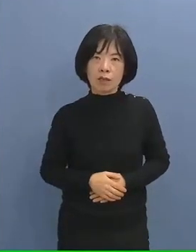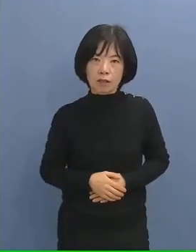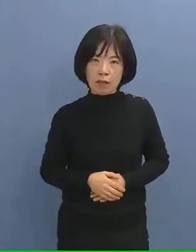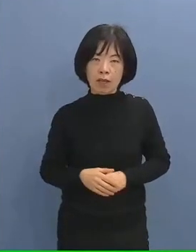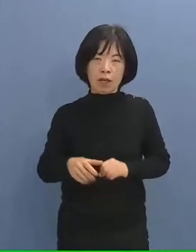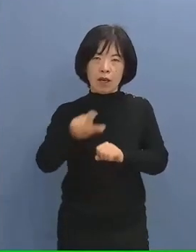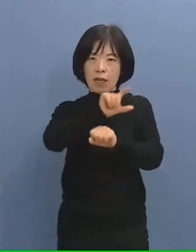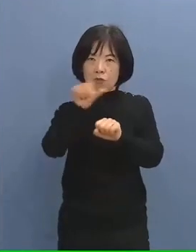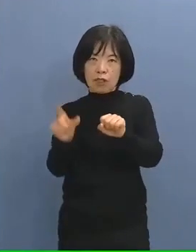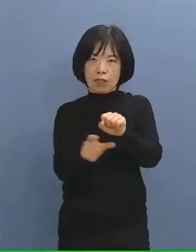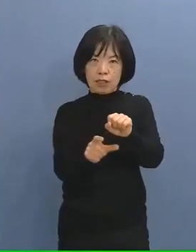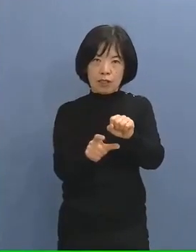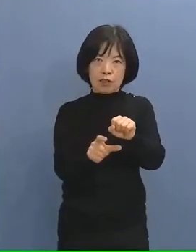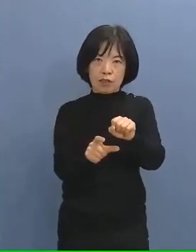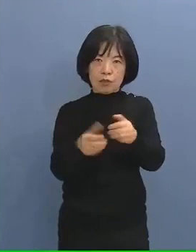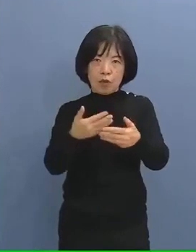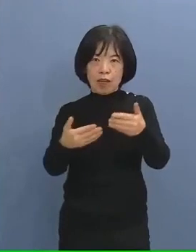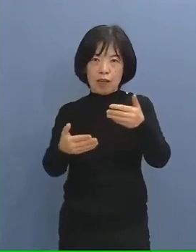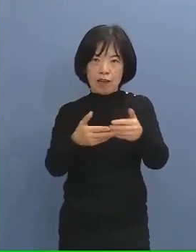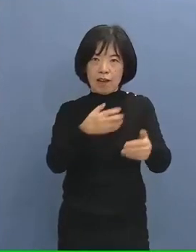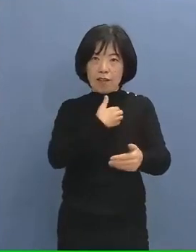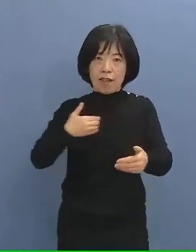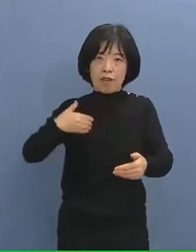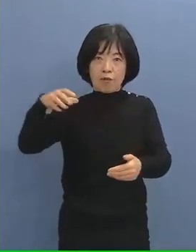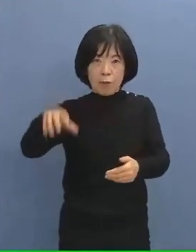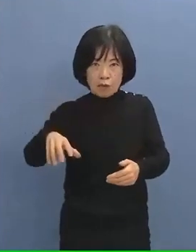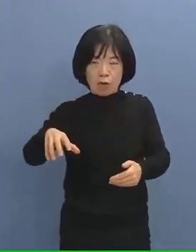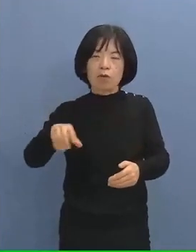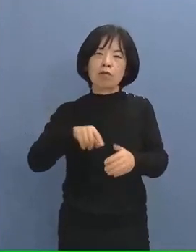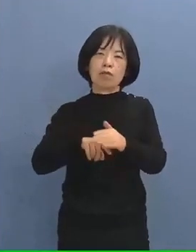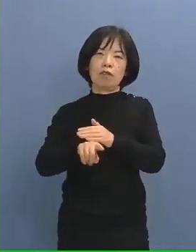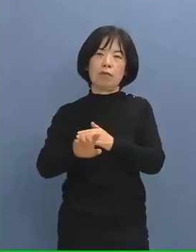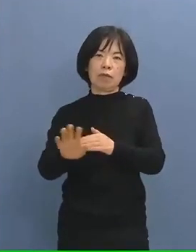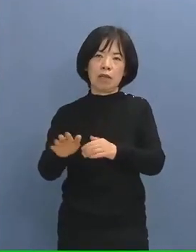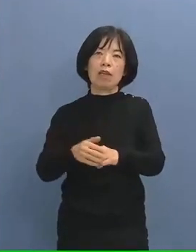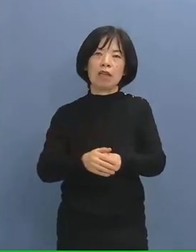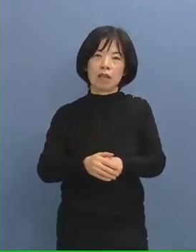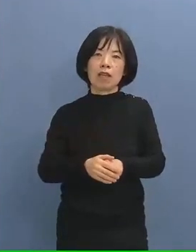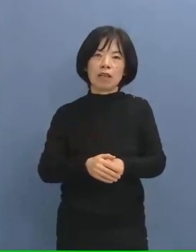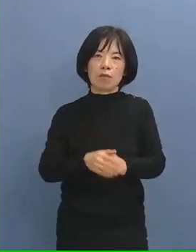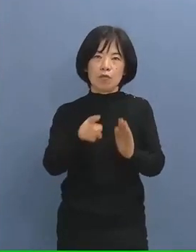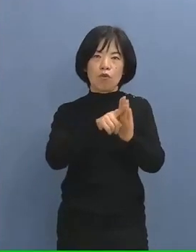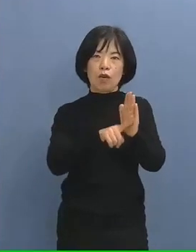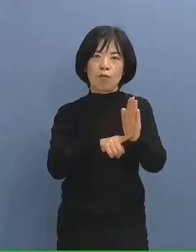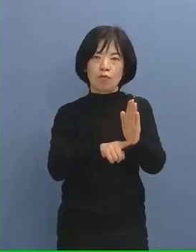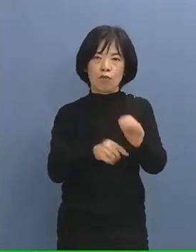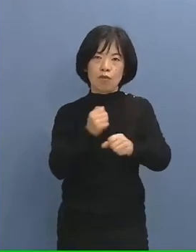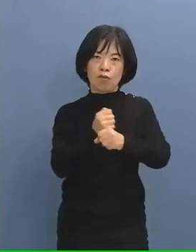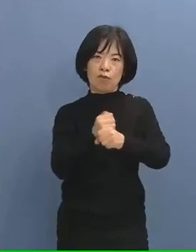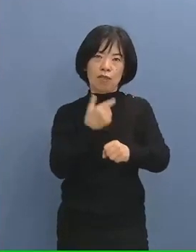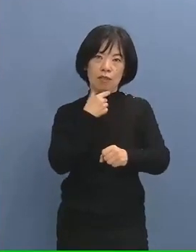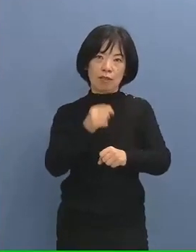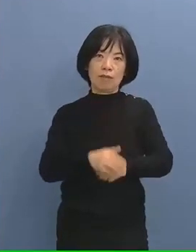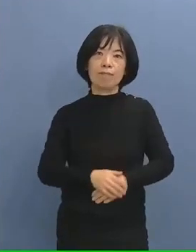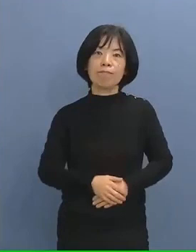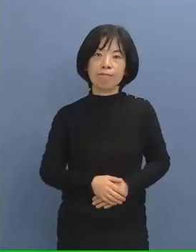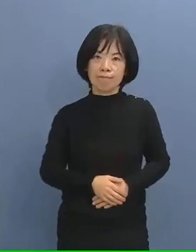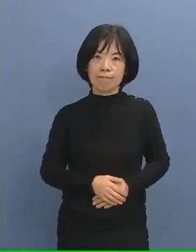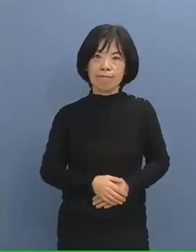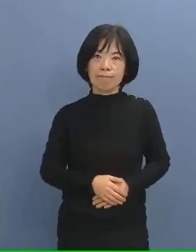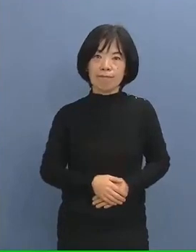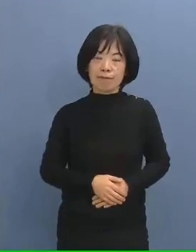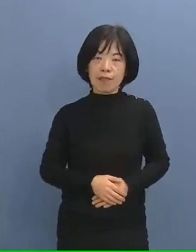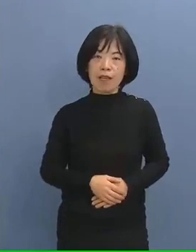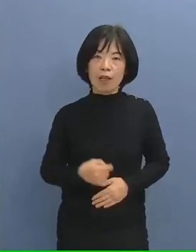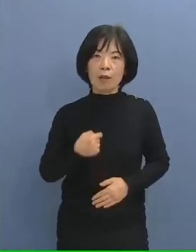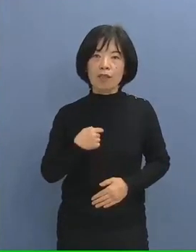SDGs を体験するという、そういったプログラムをこれから目指していきたいなと思ってます。結構私もい